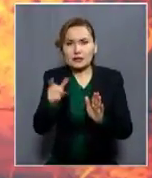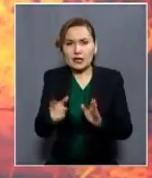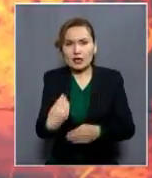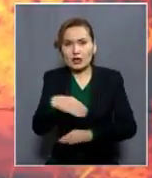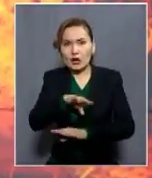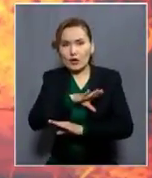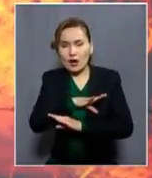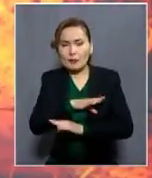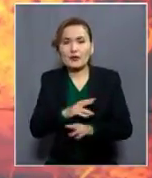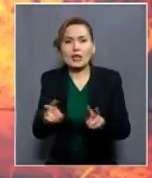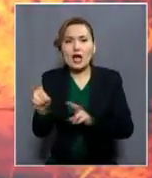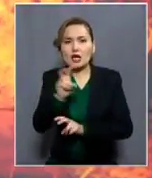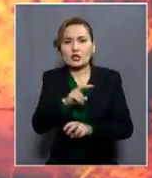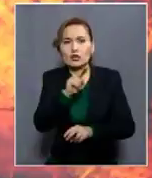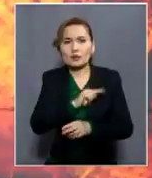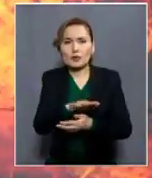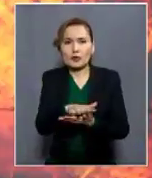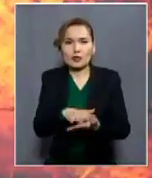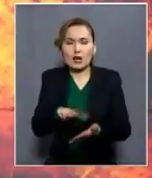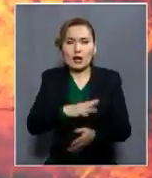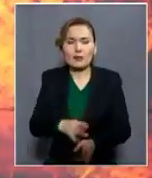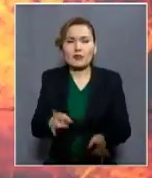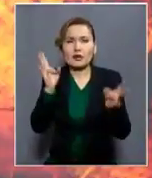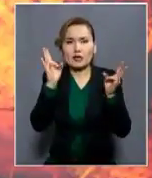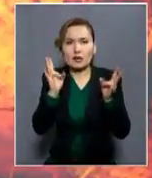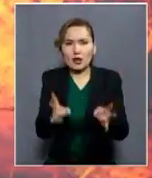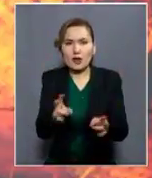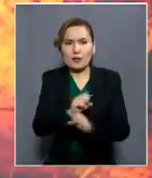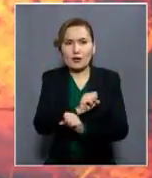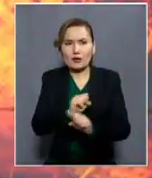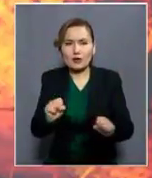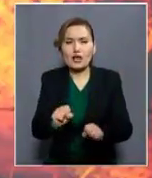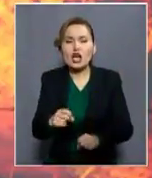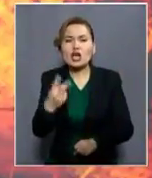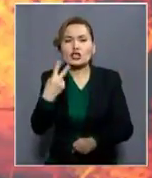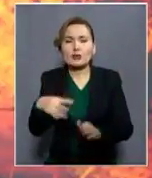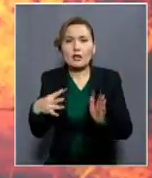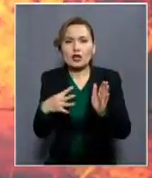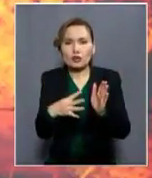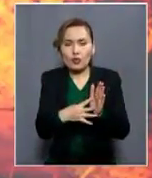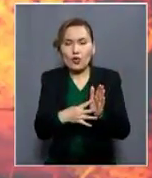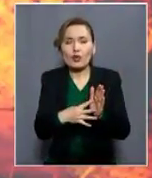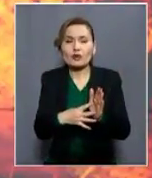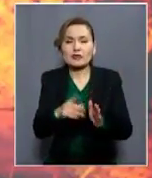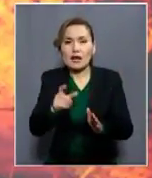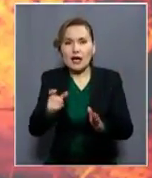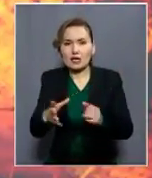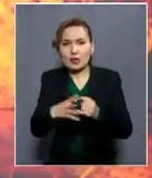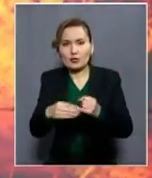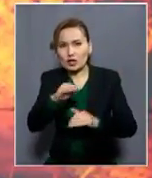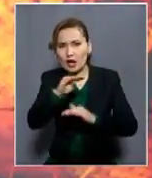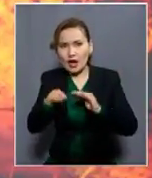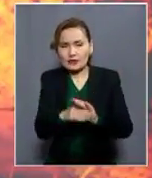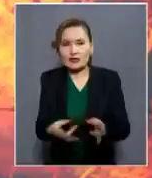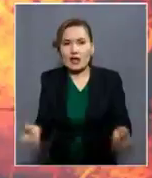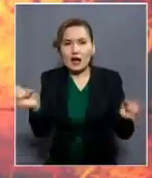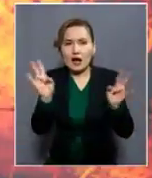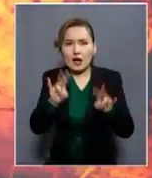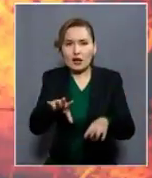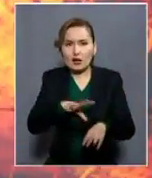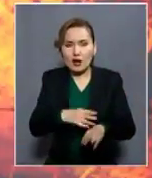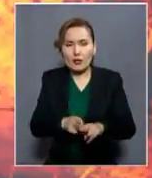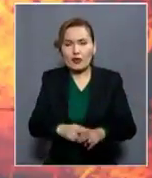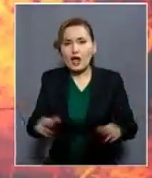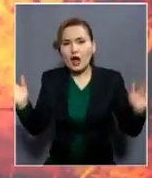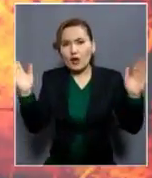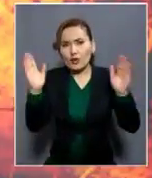іздеу жұмыстары жалғасып жатыр. Оқыс оқиға кезінде жер астында 29 адам болған. Олардың 18-і шахта опырылам